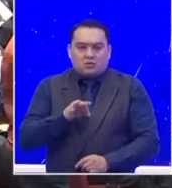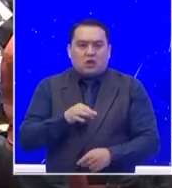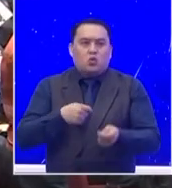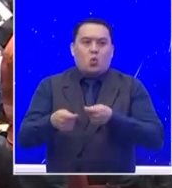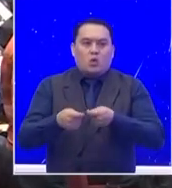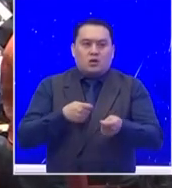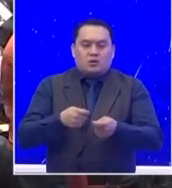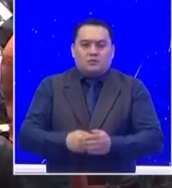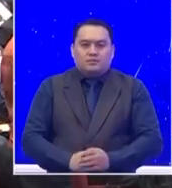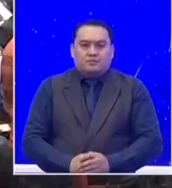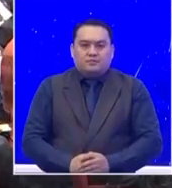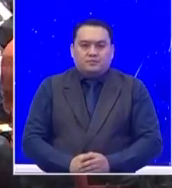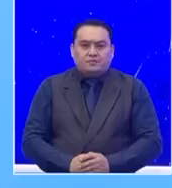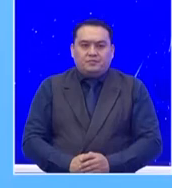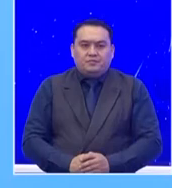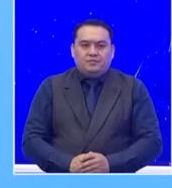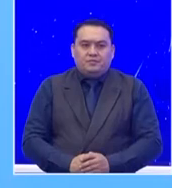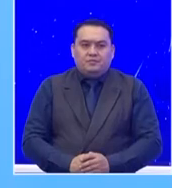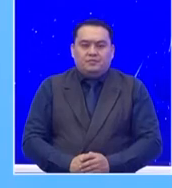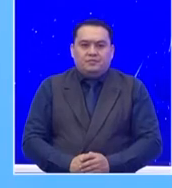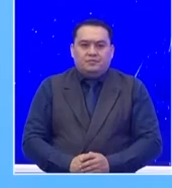главе с Розой Абдрамановой.